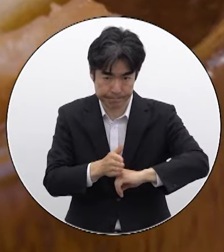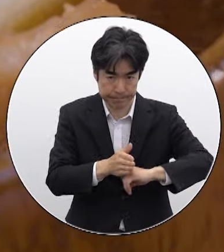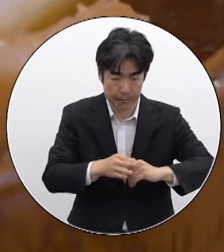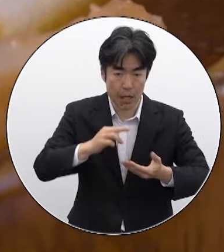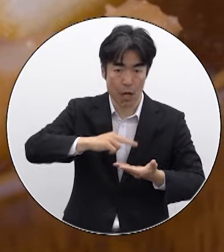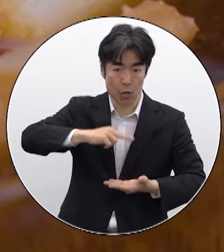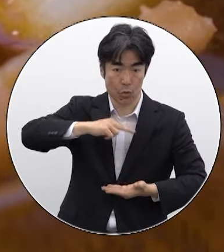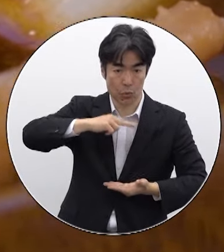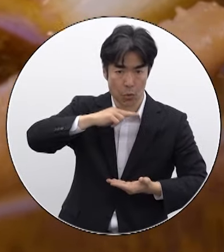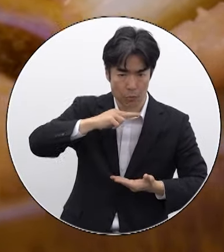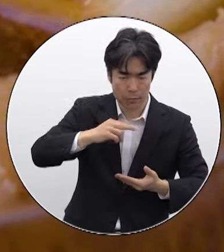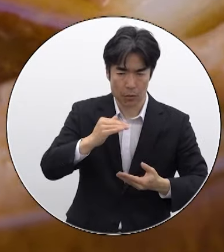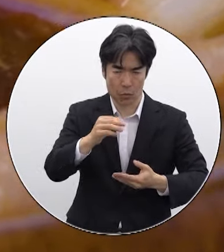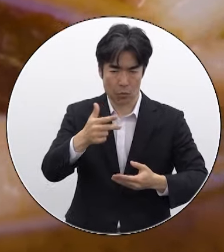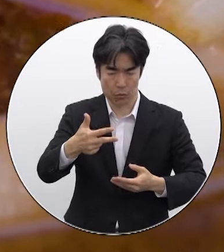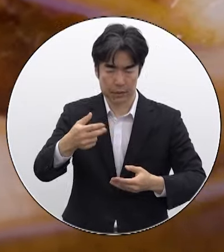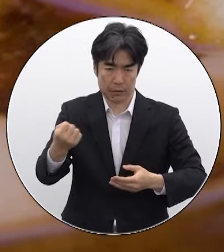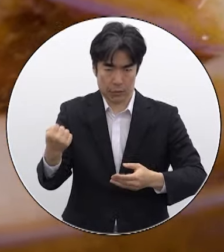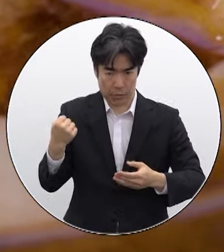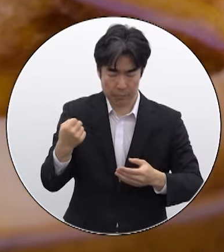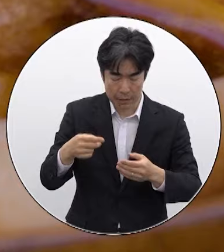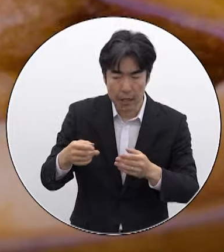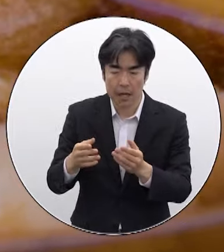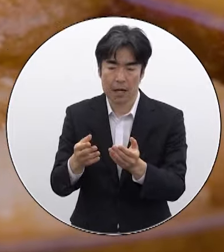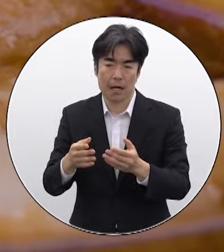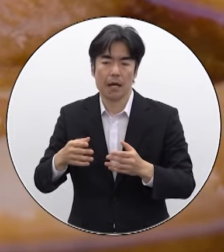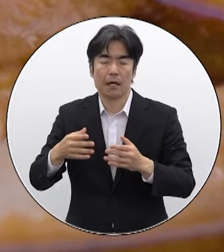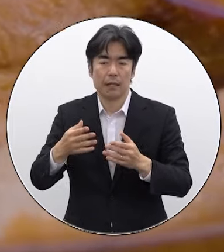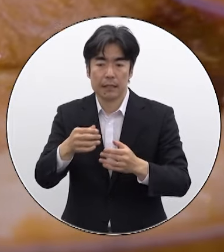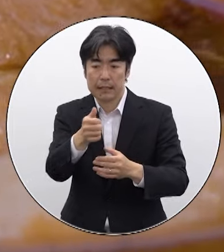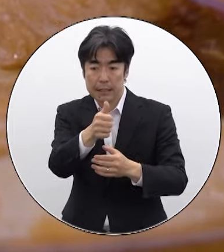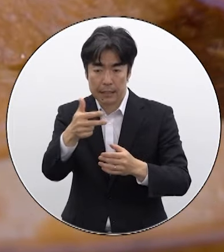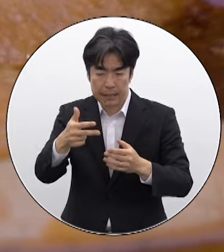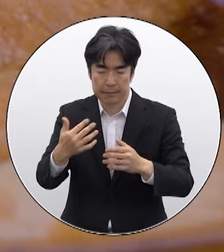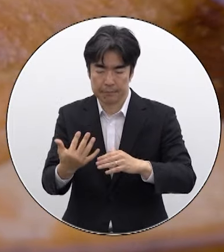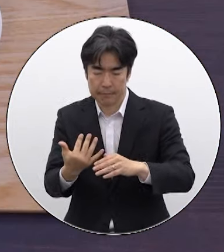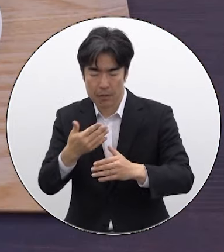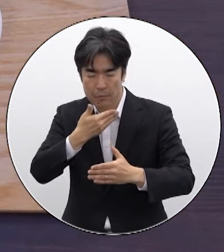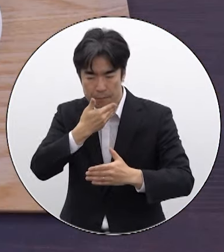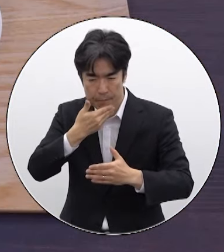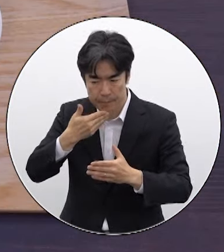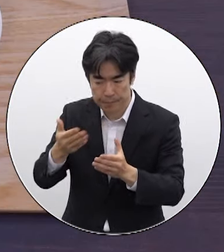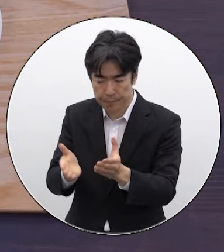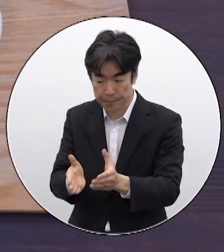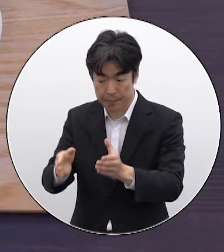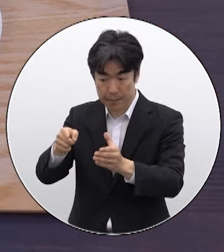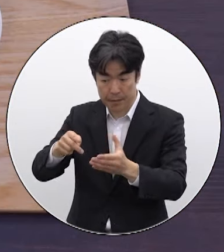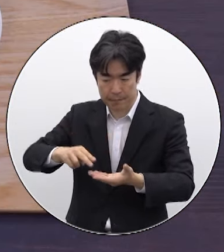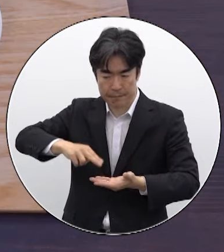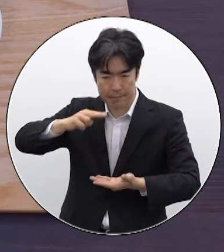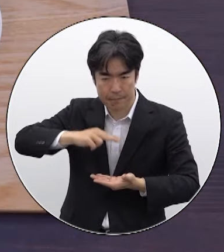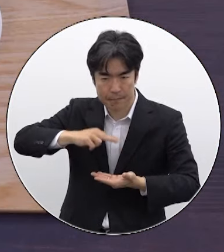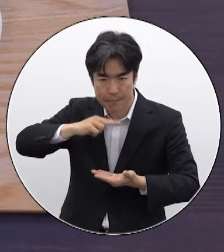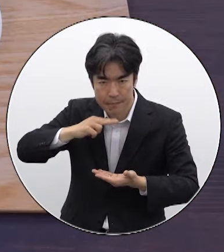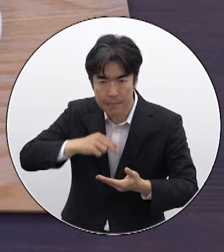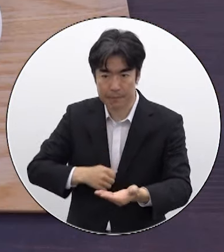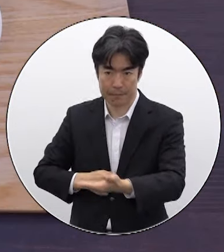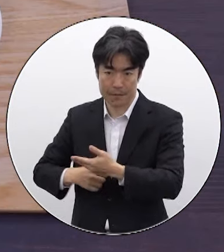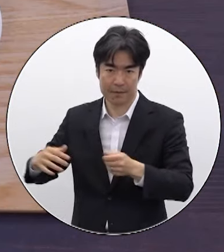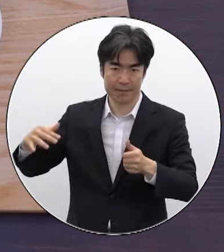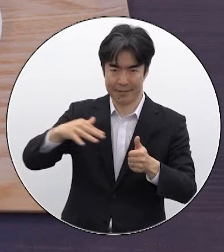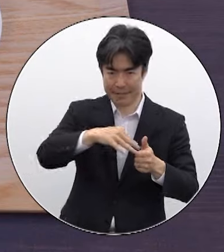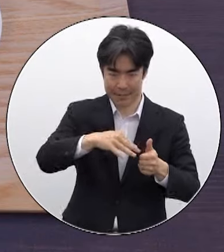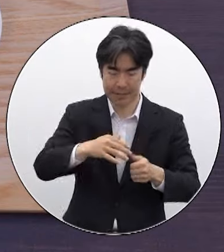が効いた醤油味の温かいつけ汁に冷たい麺をつけていただく肉汁つけうどんが人気です。